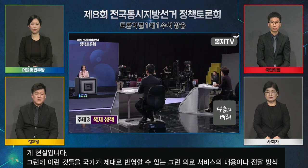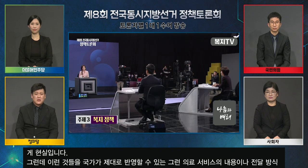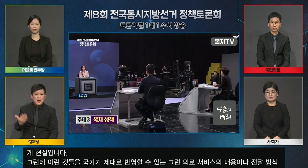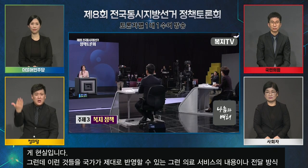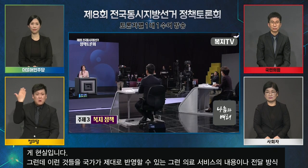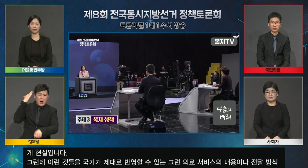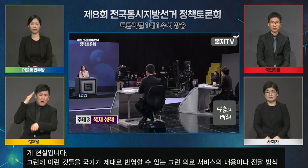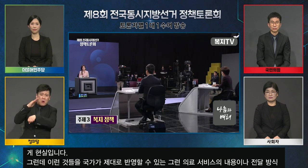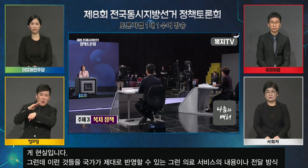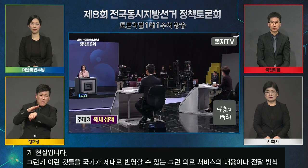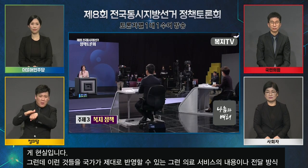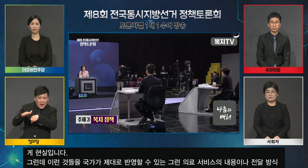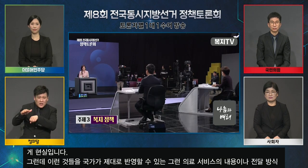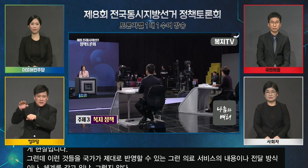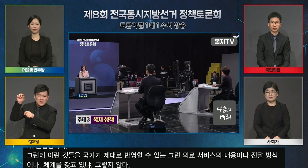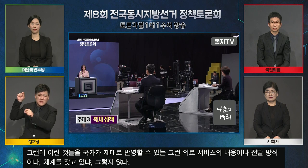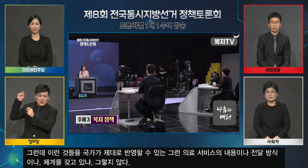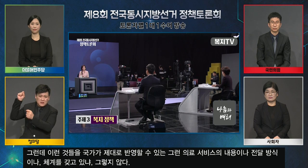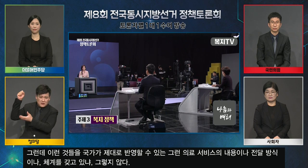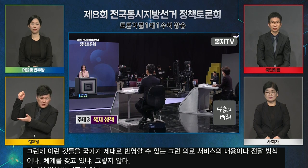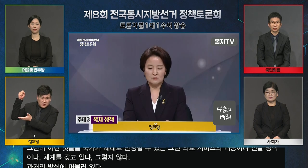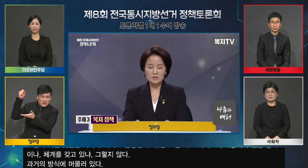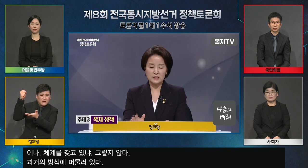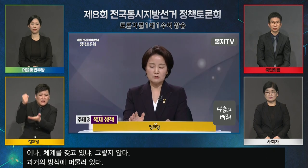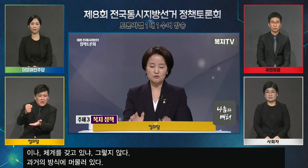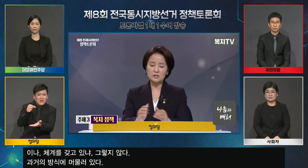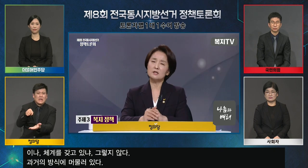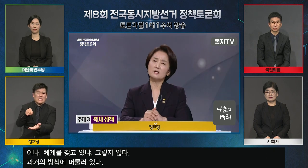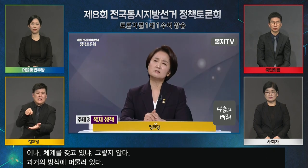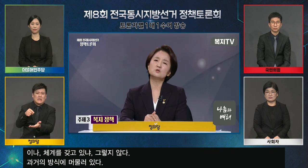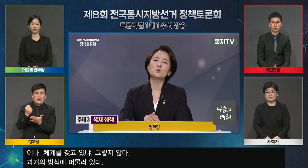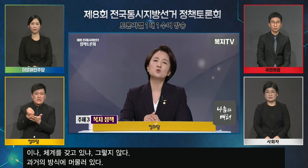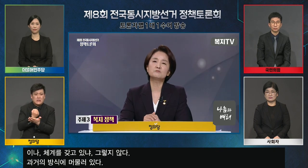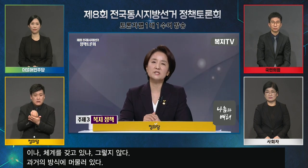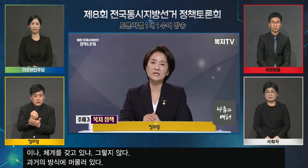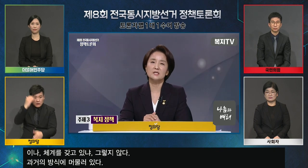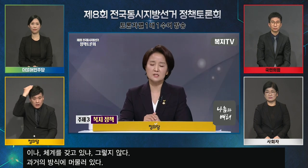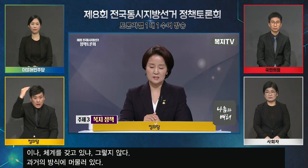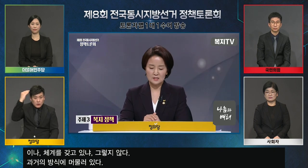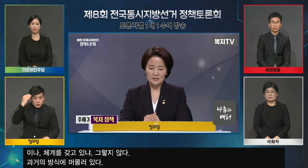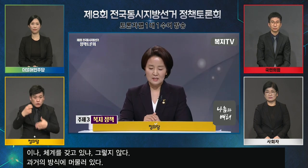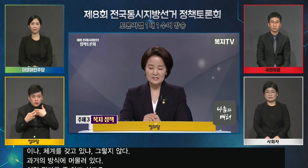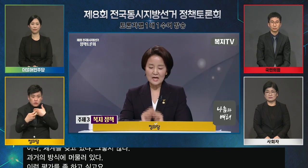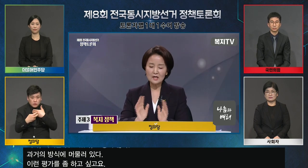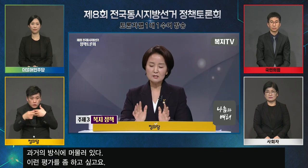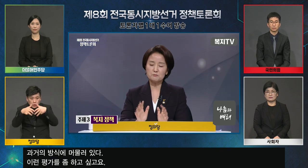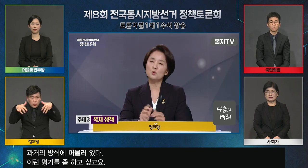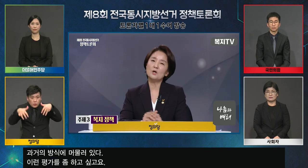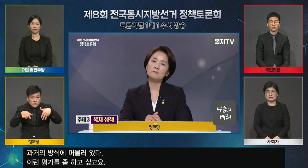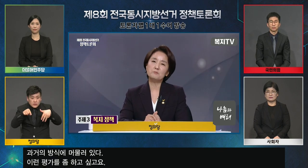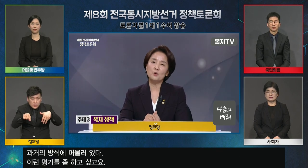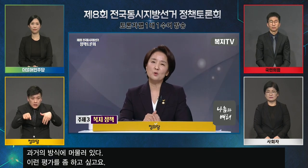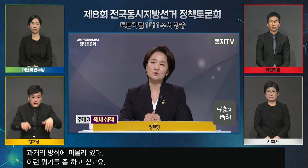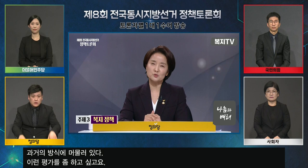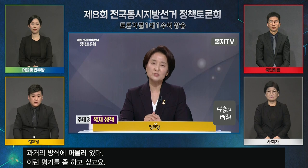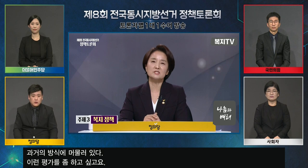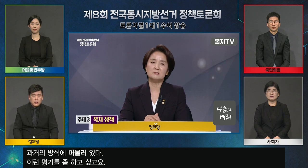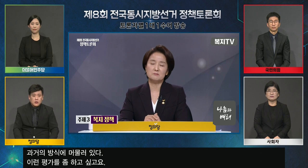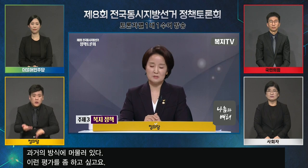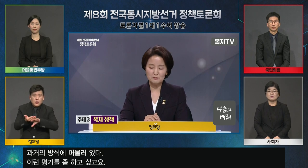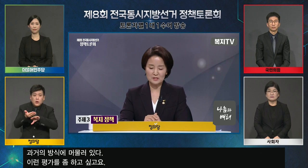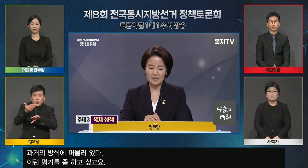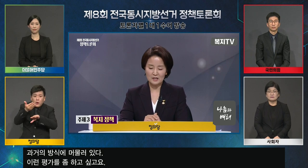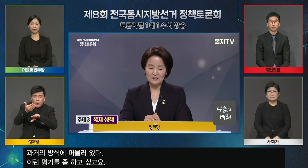머물러 있다. 이런 평가를 좀 하고 싶고요. 특히 우리나라 의료 공급 체계는 상급종합병원